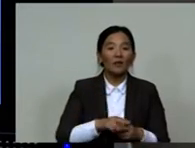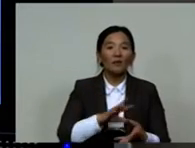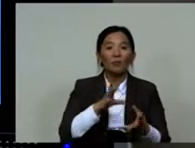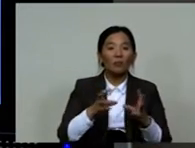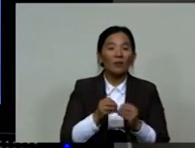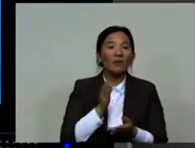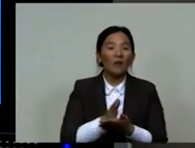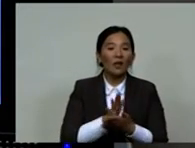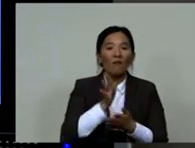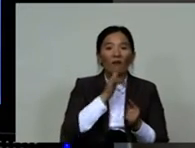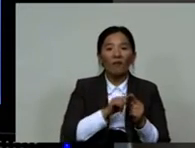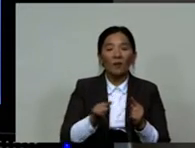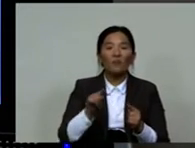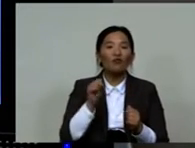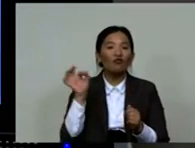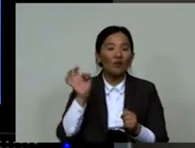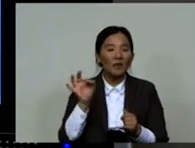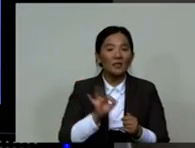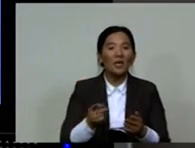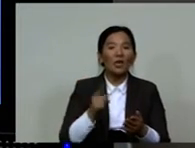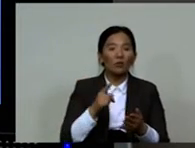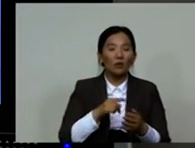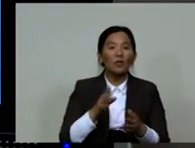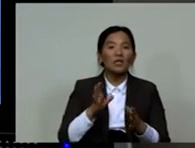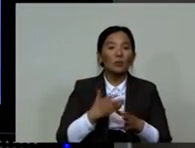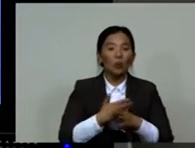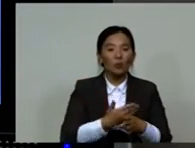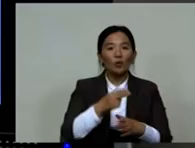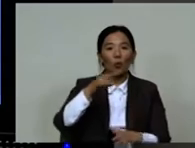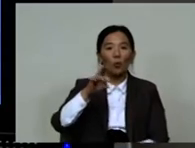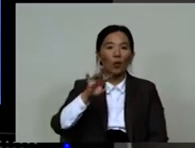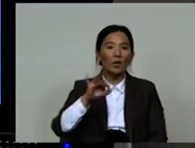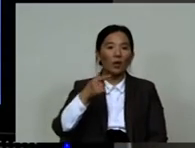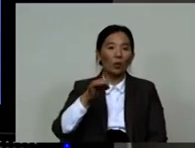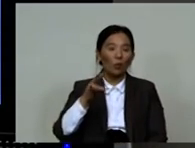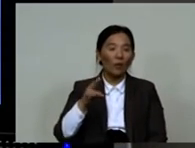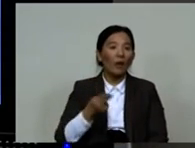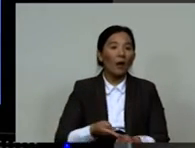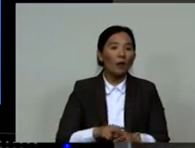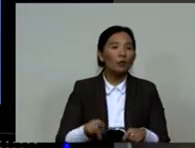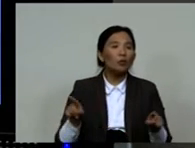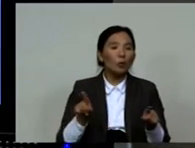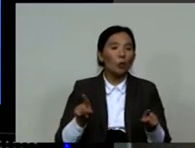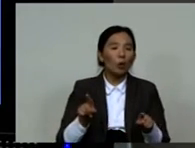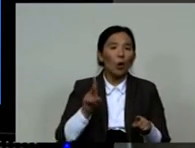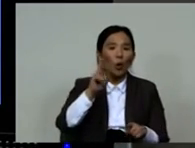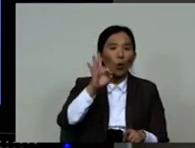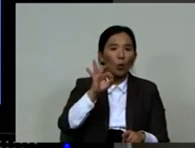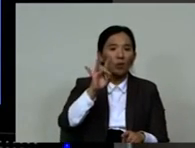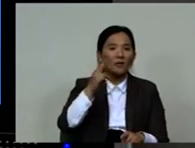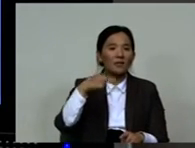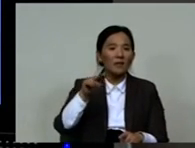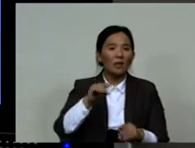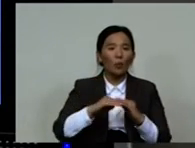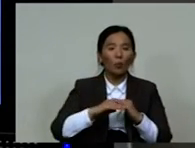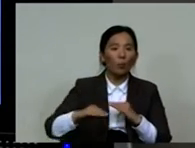во времени часто иллюстрируют с помощью полигона. Что это такое? В координатной плоскости точки,